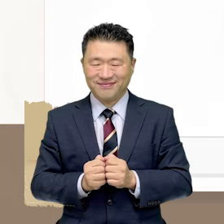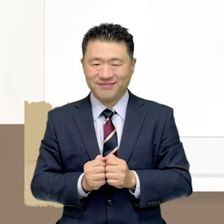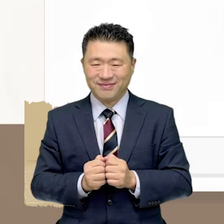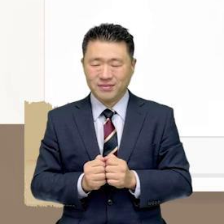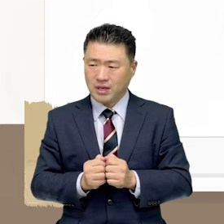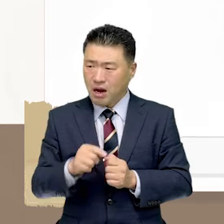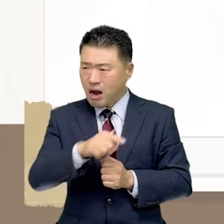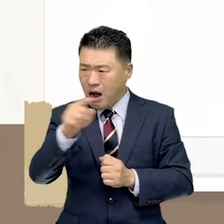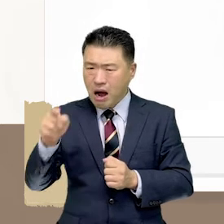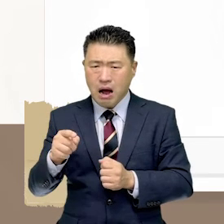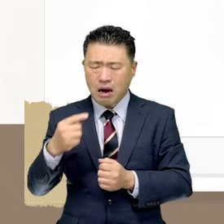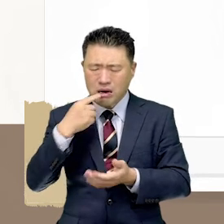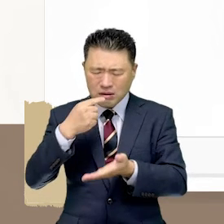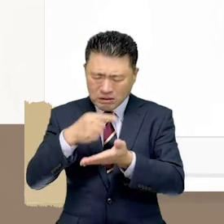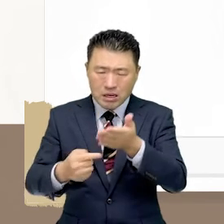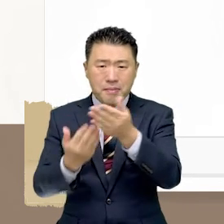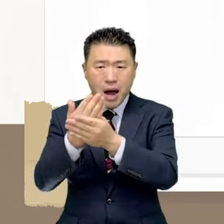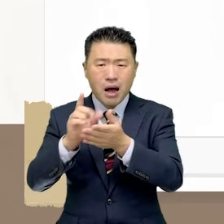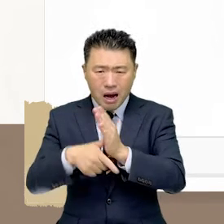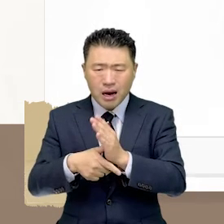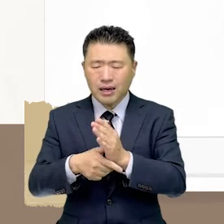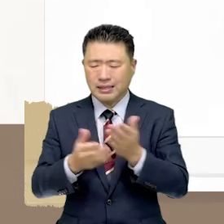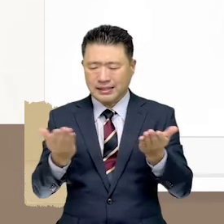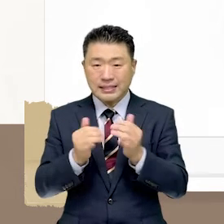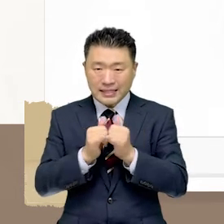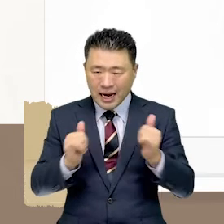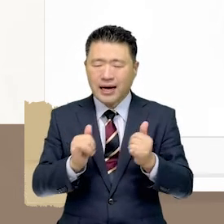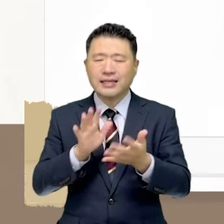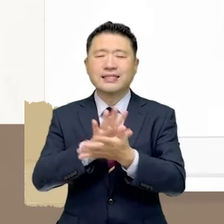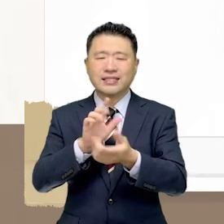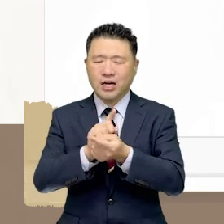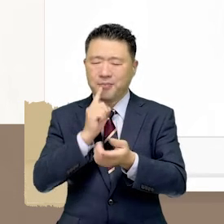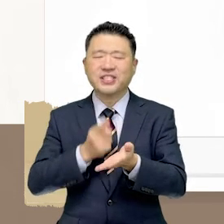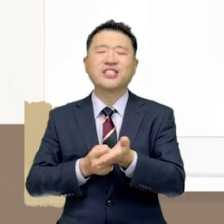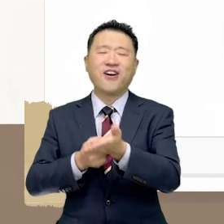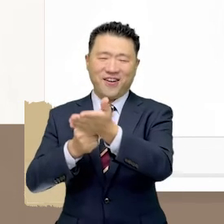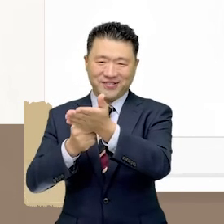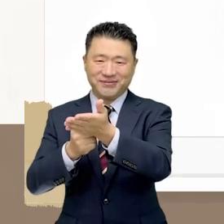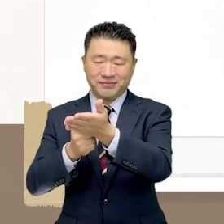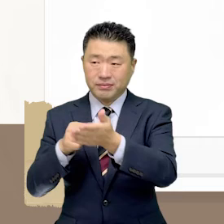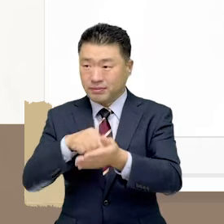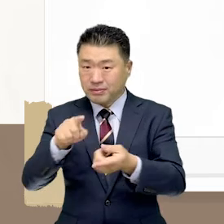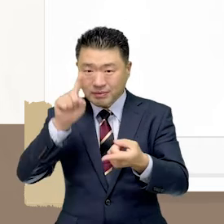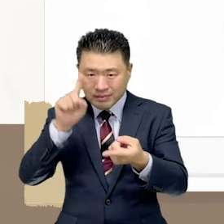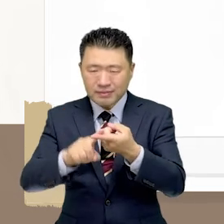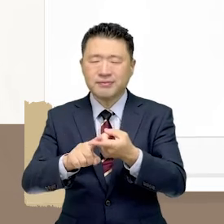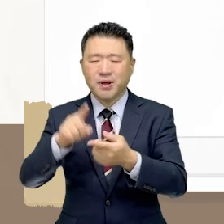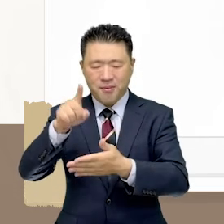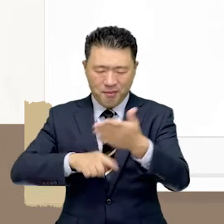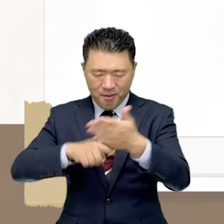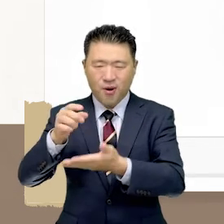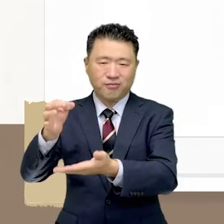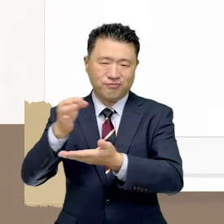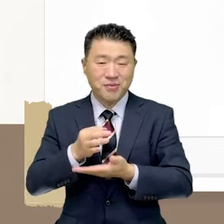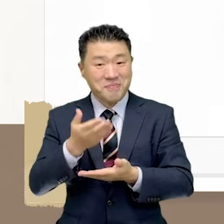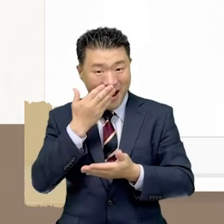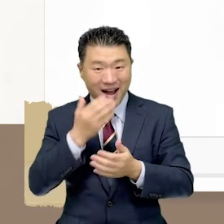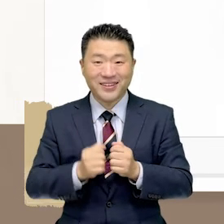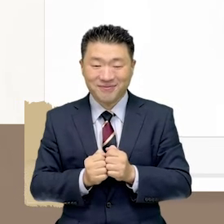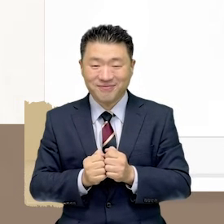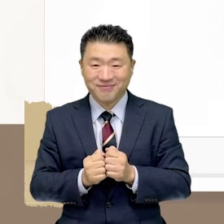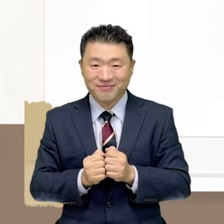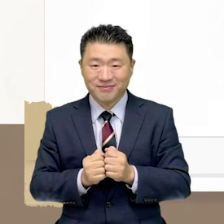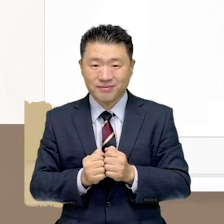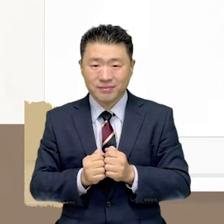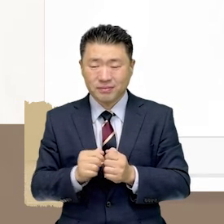산업재해가 발생했을 때는 재해 근로자가 직접 산업재해를 신청해 해당하는 보상을 받을 수 있습니다.